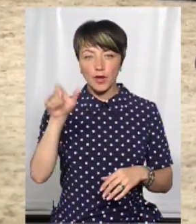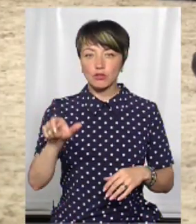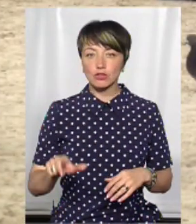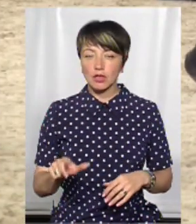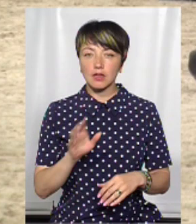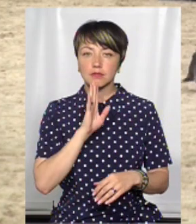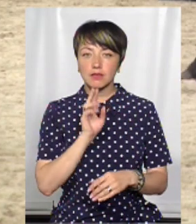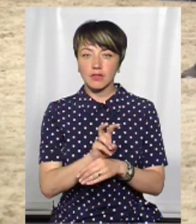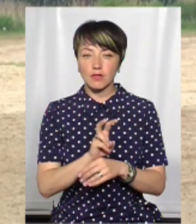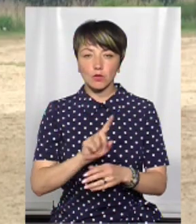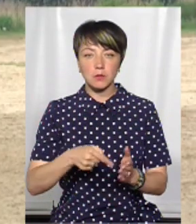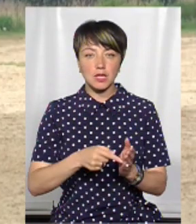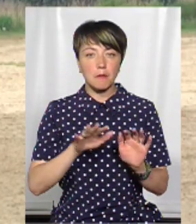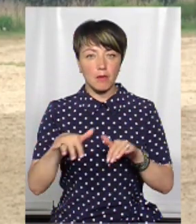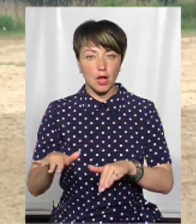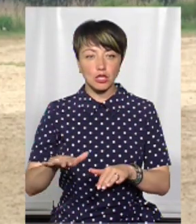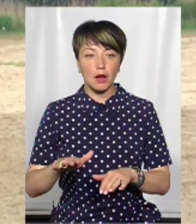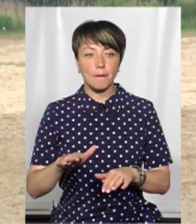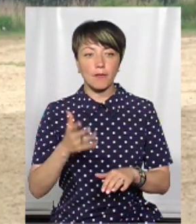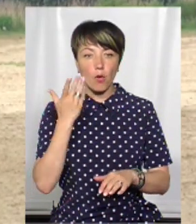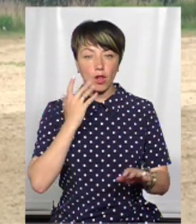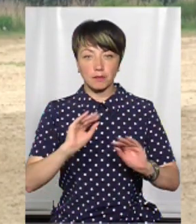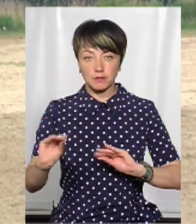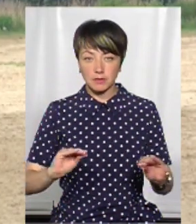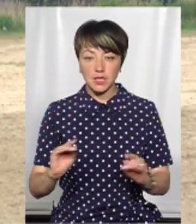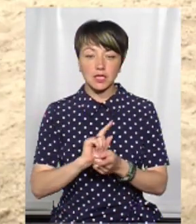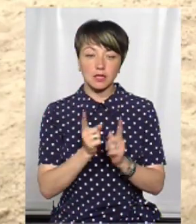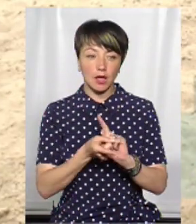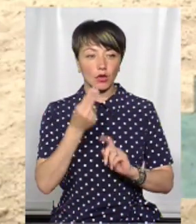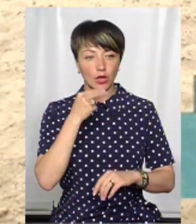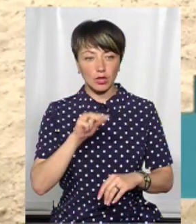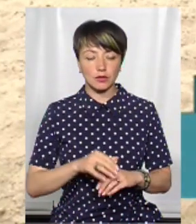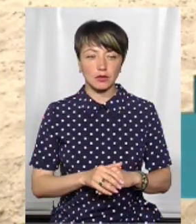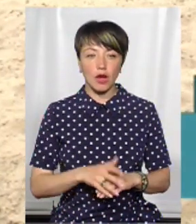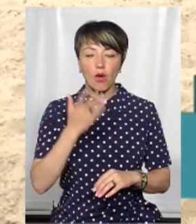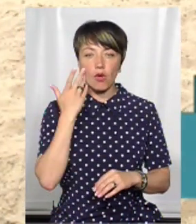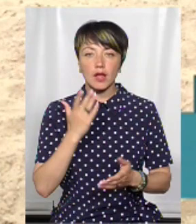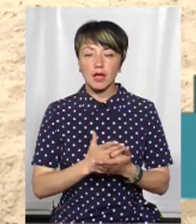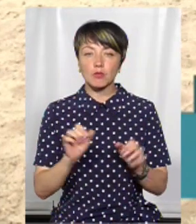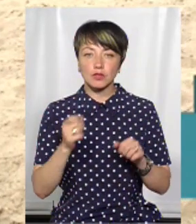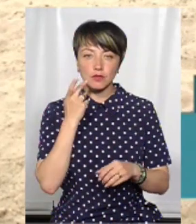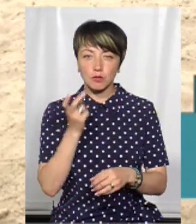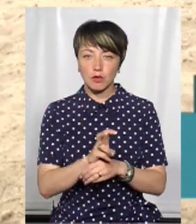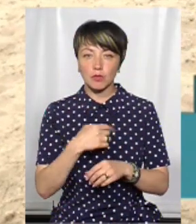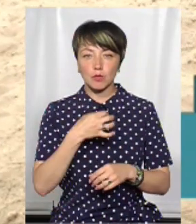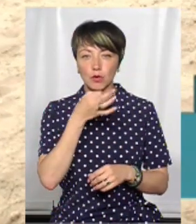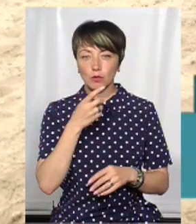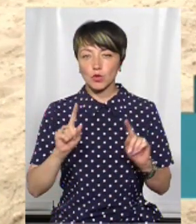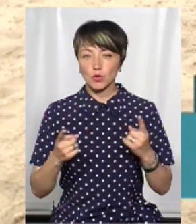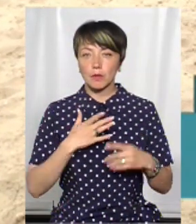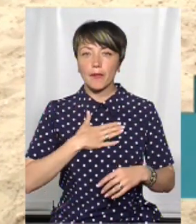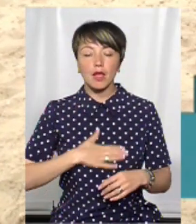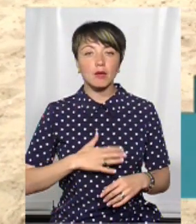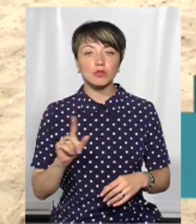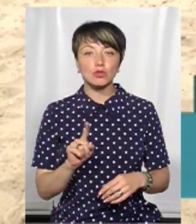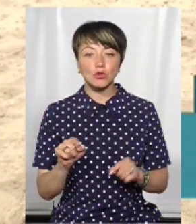відвідує міський пляж. Жінка каже, після його облаштування тут стало краще. Коли є можливість, завжди сюди приходжу, дуже подобається. І приємно, що